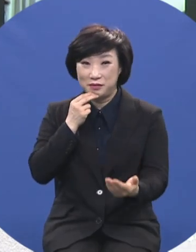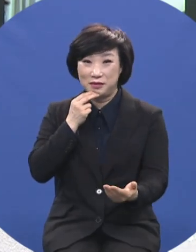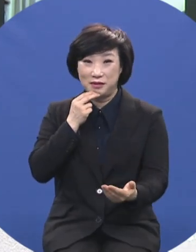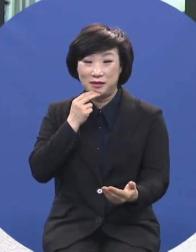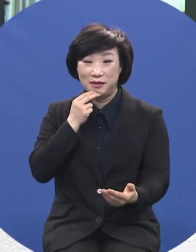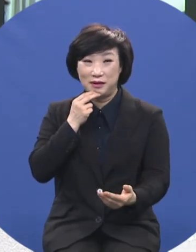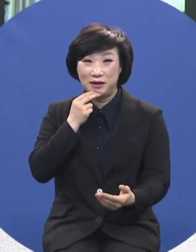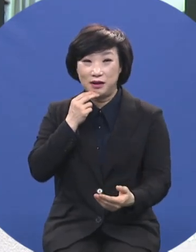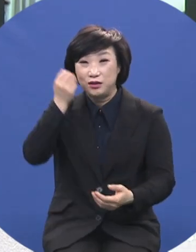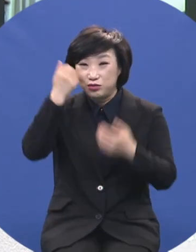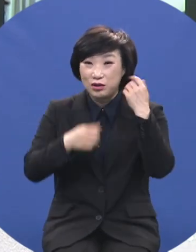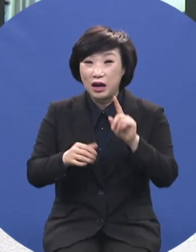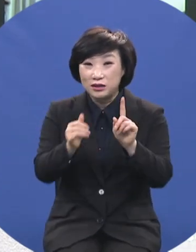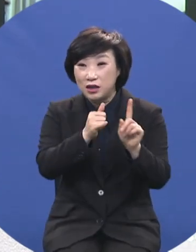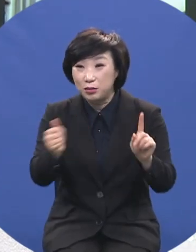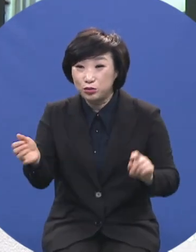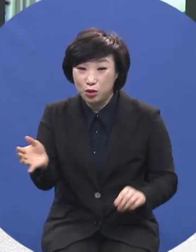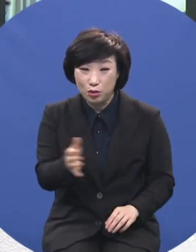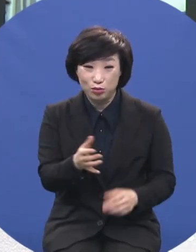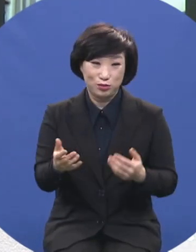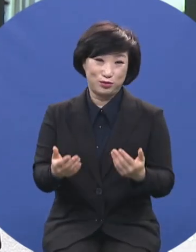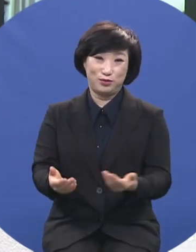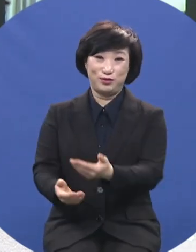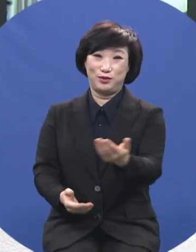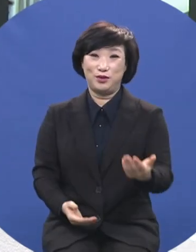한 사람도 그런 사람이 없다면